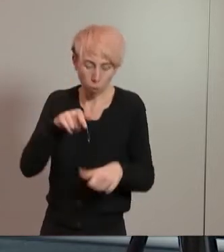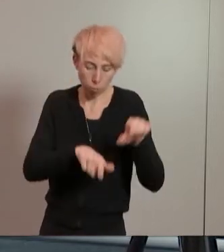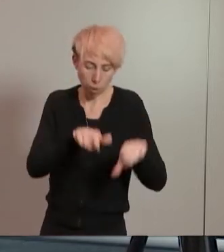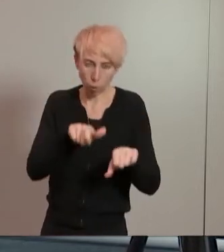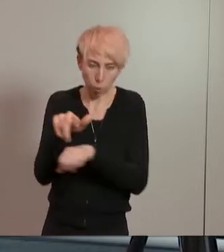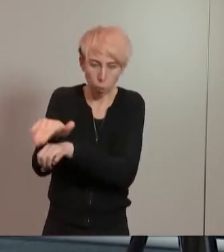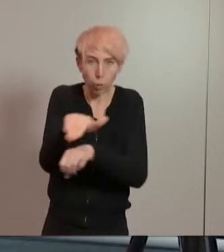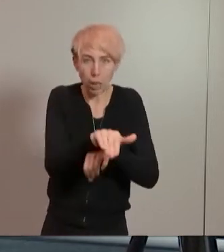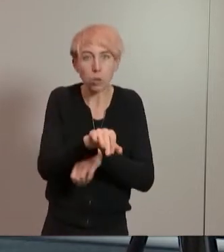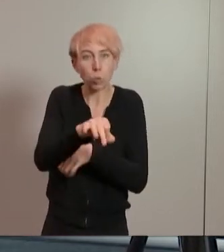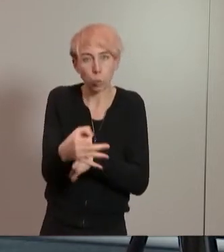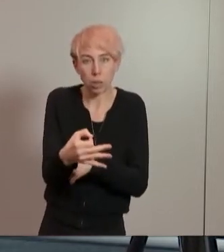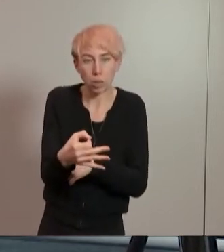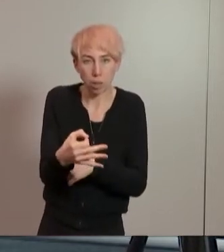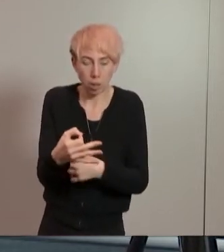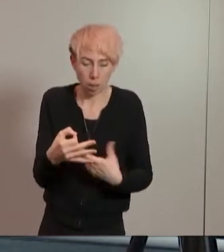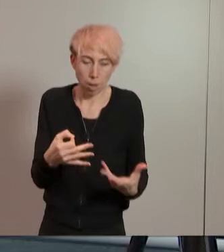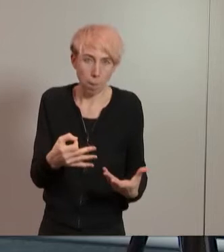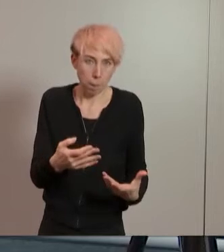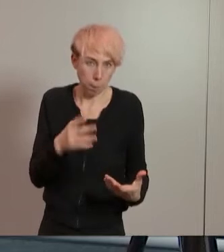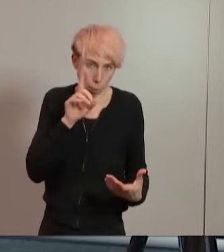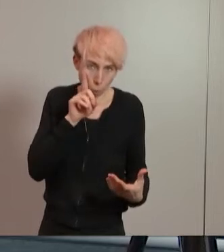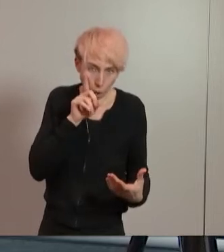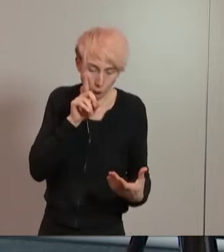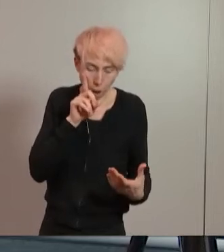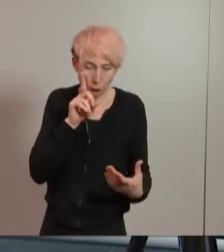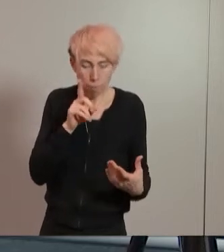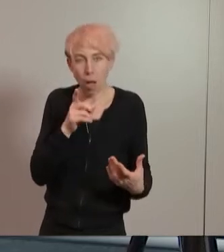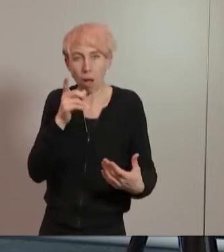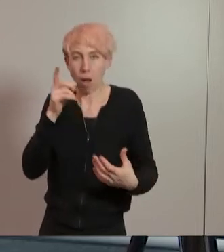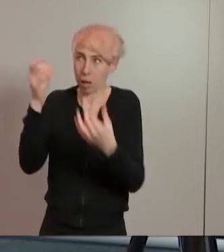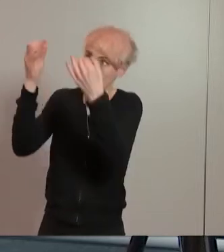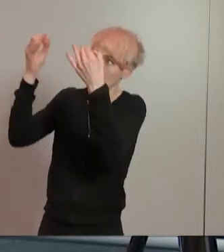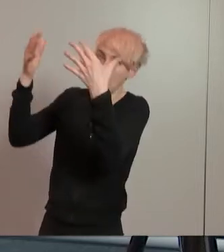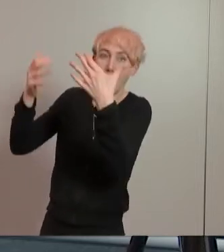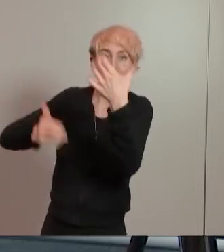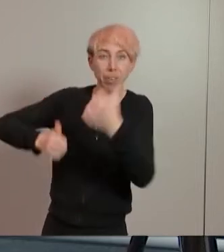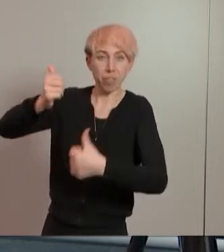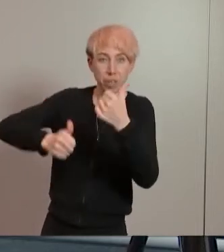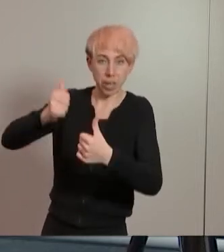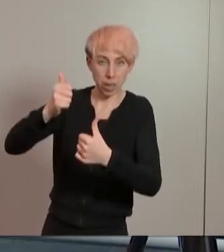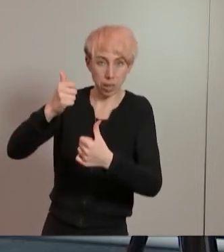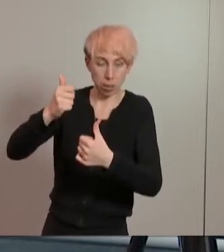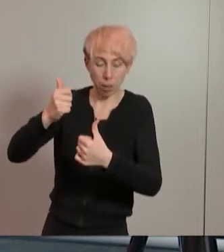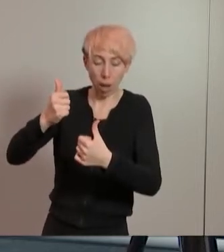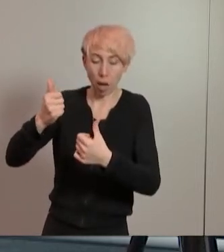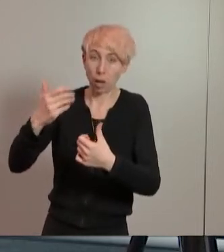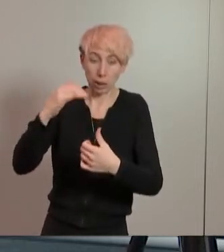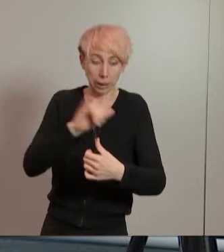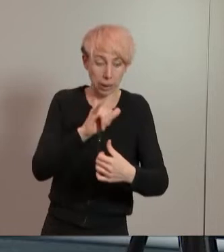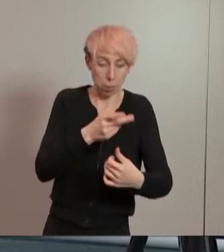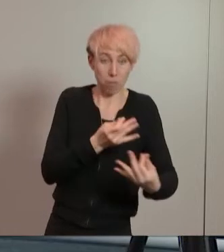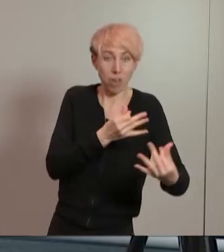personnes, parce que forcément, les défis climatiques vont toucher avant tout les plus vulnérables.